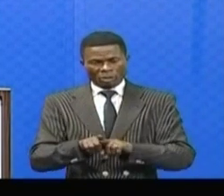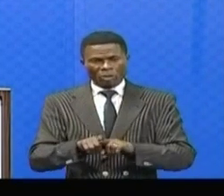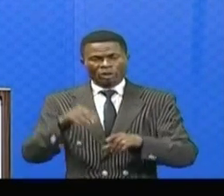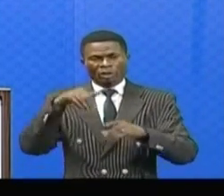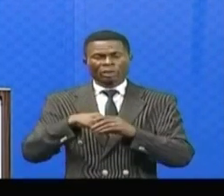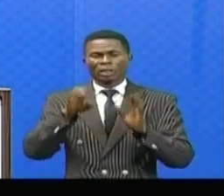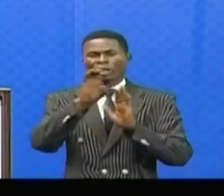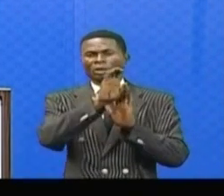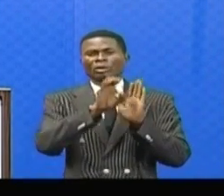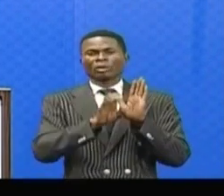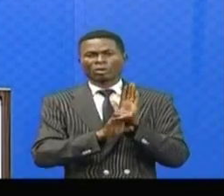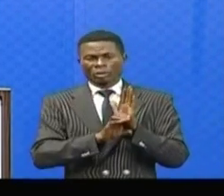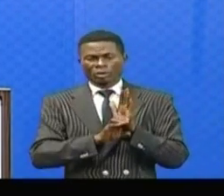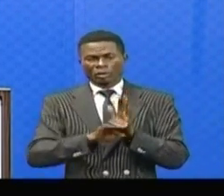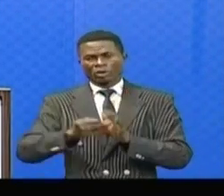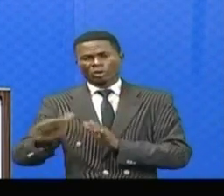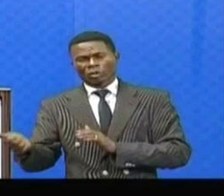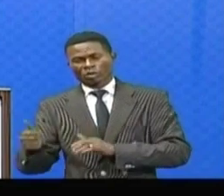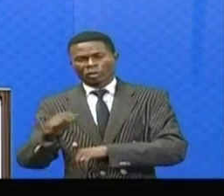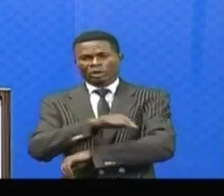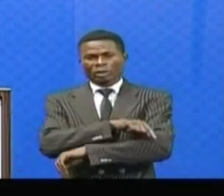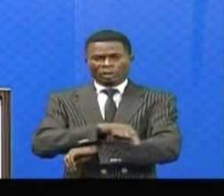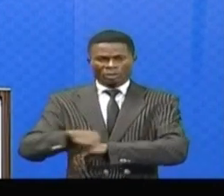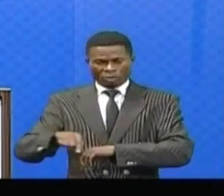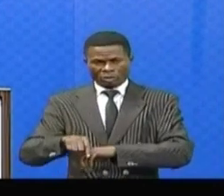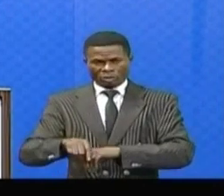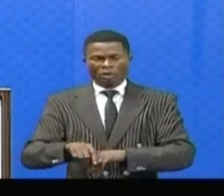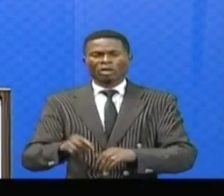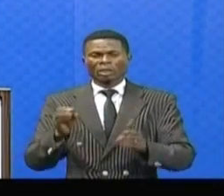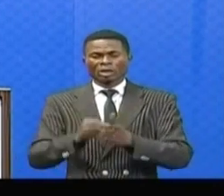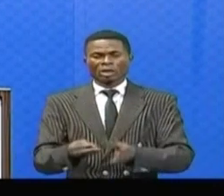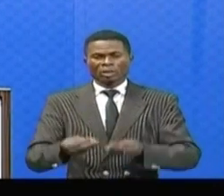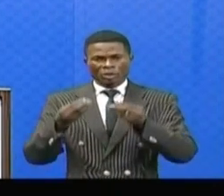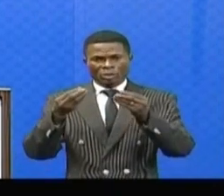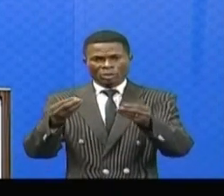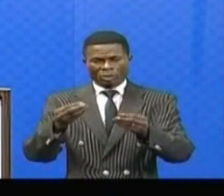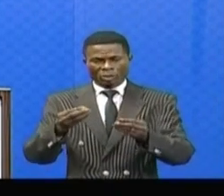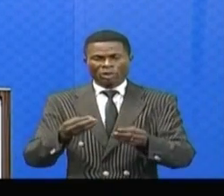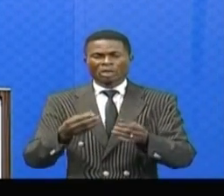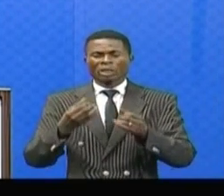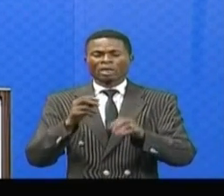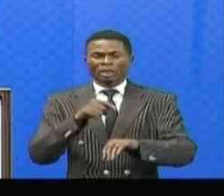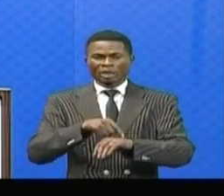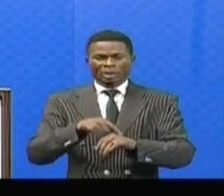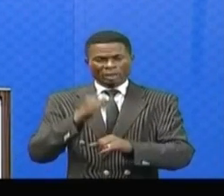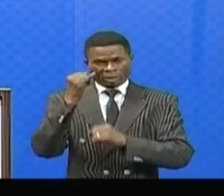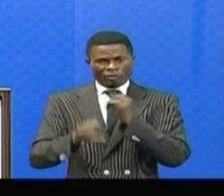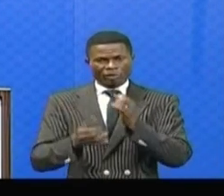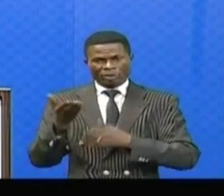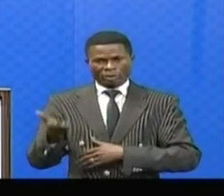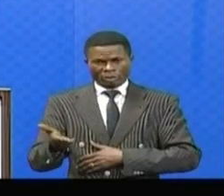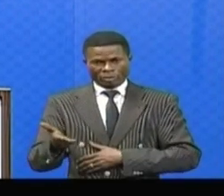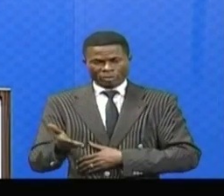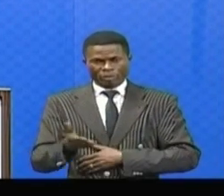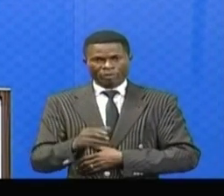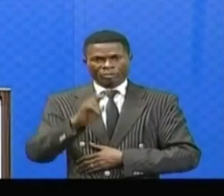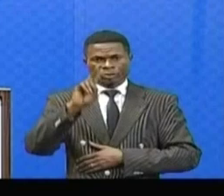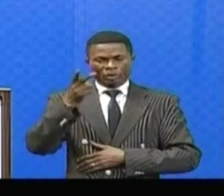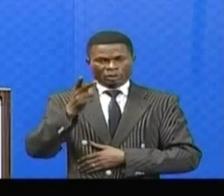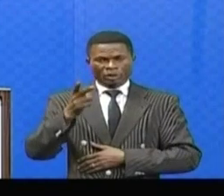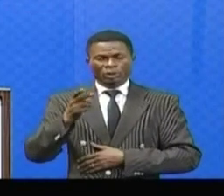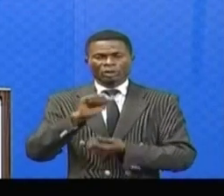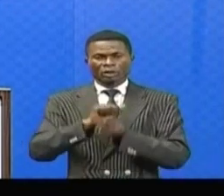constitutionnelle d'autres institutions. Il attend d'y accorder un point d'honneur. Les deuxièmes points